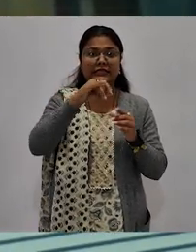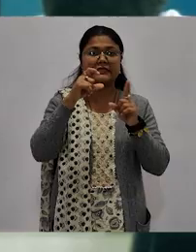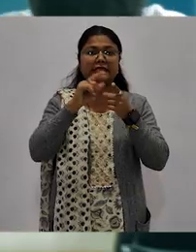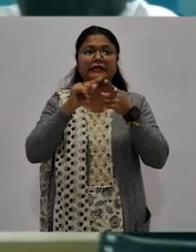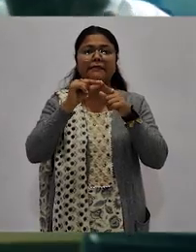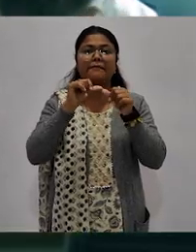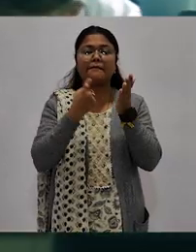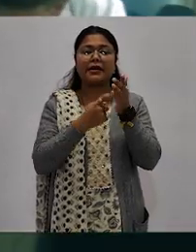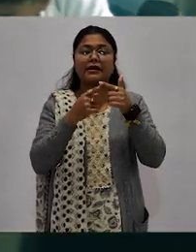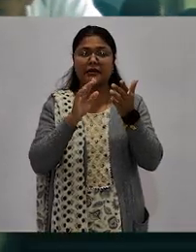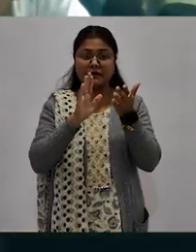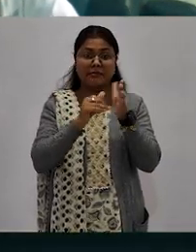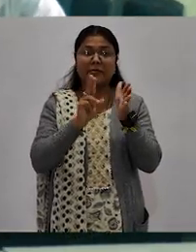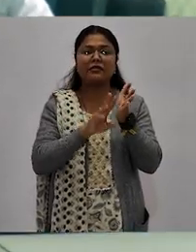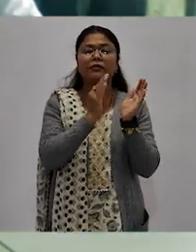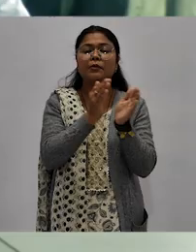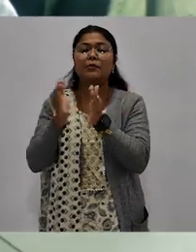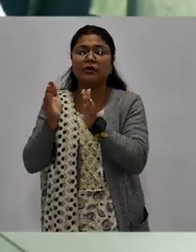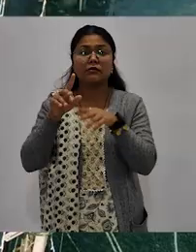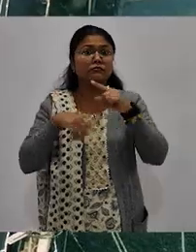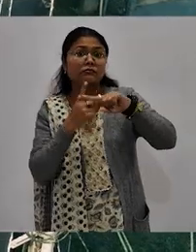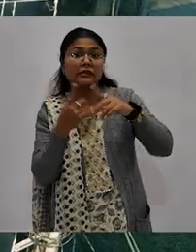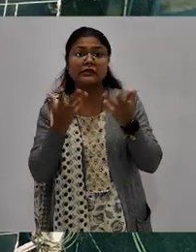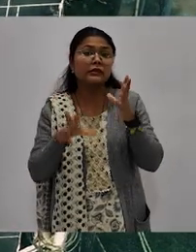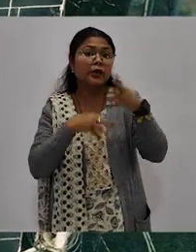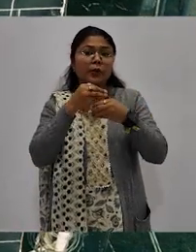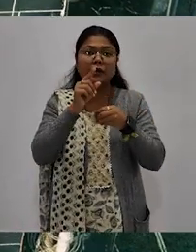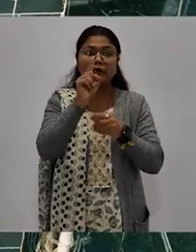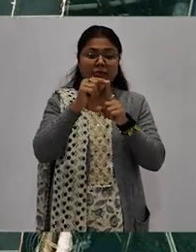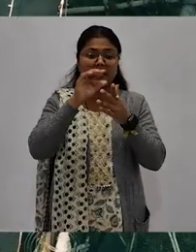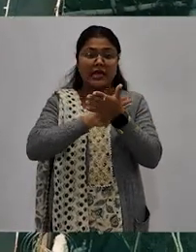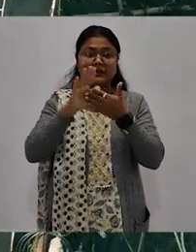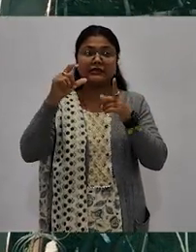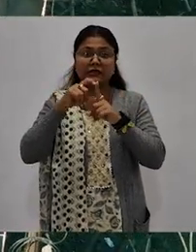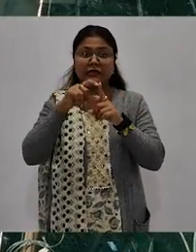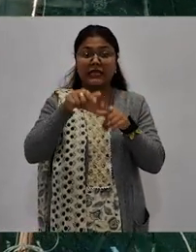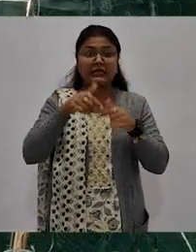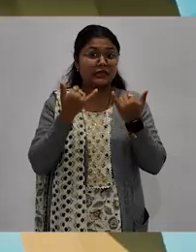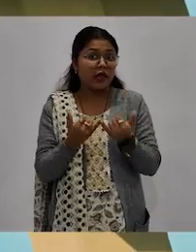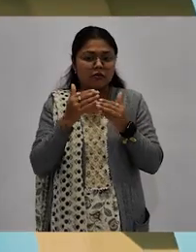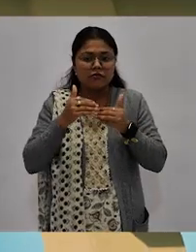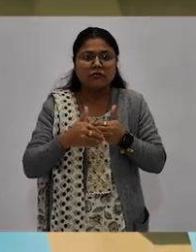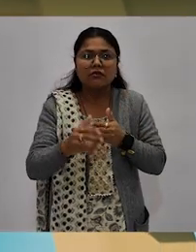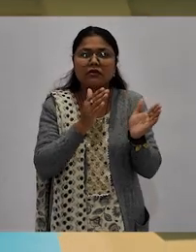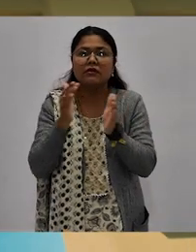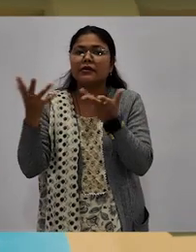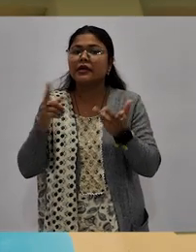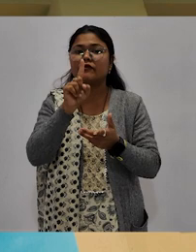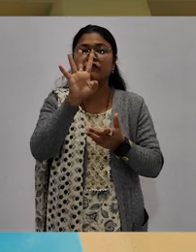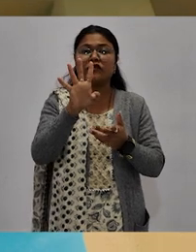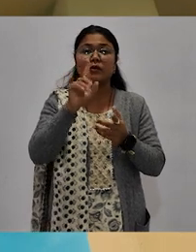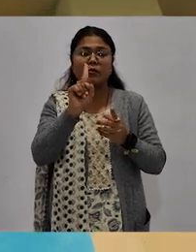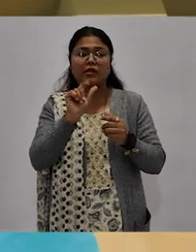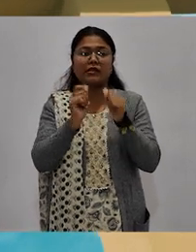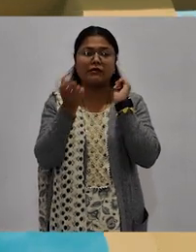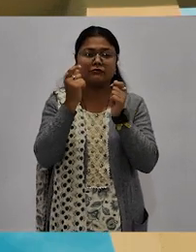লগতে PhD পাঠ্যক্ৰমৰ সংযোজনাৰে বৰ্তমান 14টা বিভাগ সম্পন্ন মহাবিদ্যালয়খন দেশৰ ভিতৰতে এক